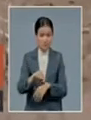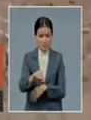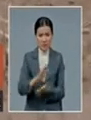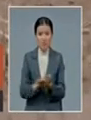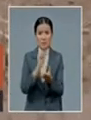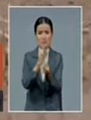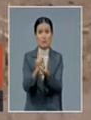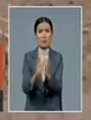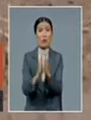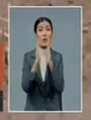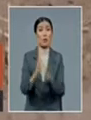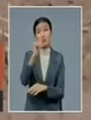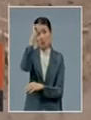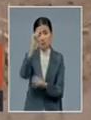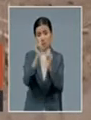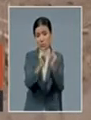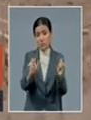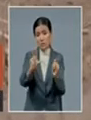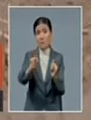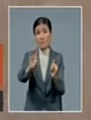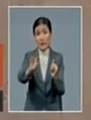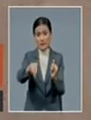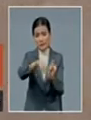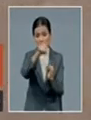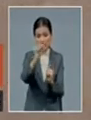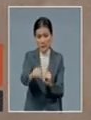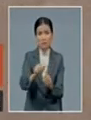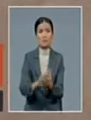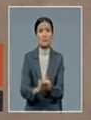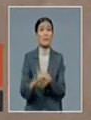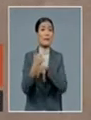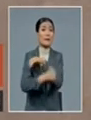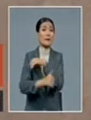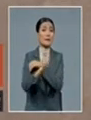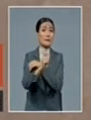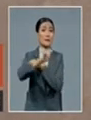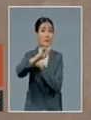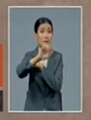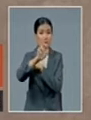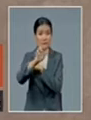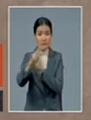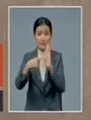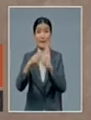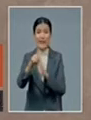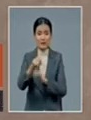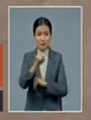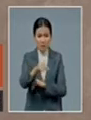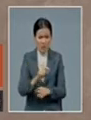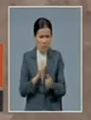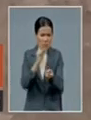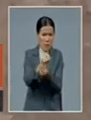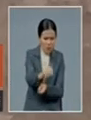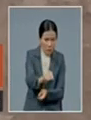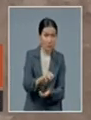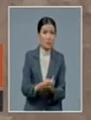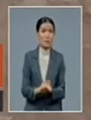ชาวอินเดีย38รายเป็นอย่างน้อยที่บริเวณหลุมฝังศพหมู่ในอิรักโดยเธอเนี่ยระบุว่าอุปกรณ์ติดตั้งเทคโ